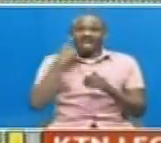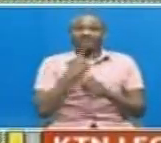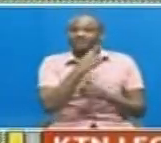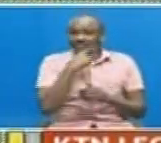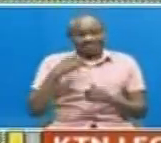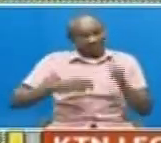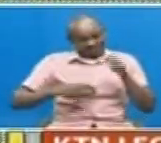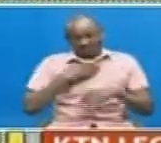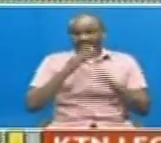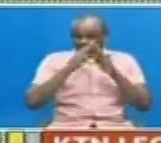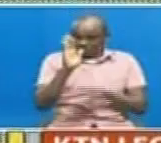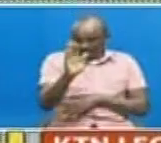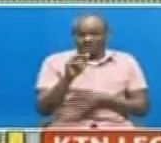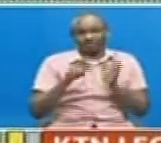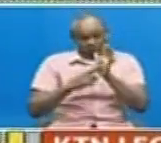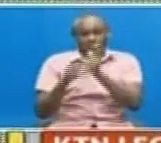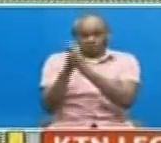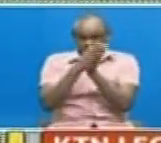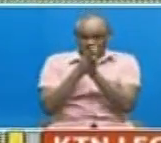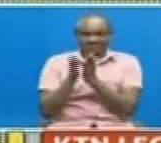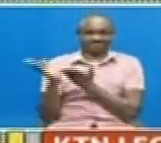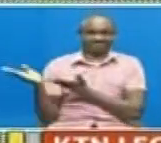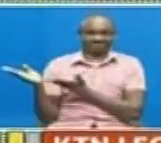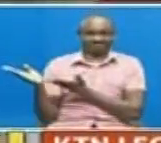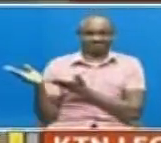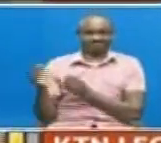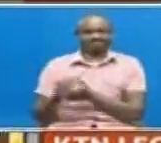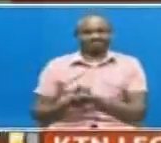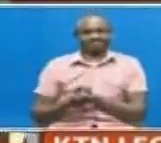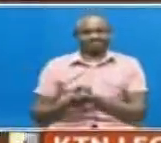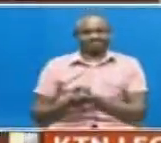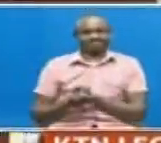nyumbani kwake na kutuandalia taarifa ifuatayo.